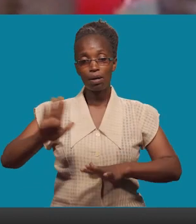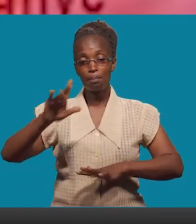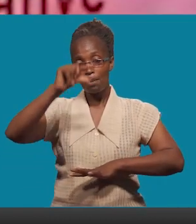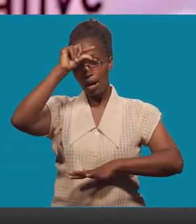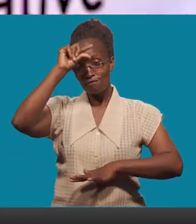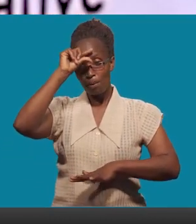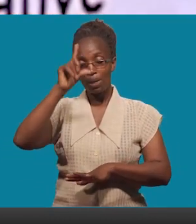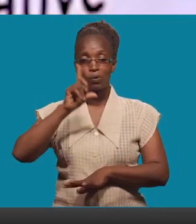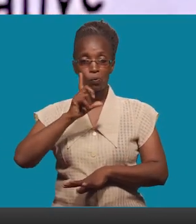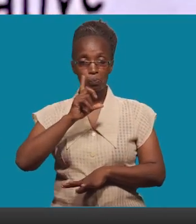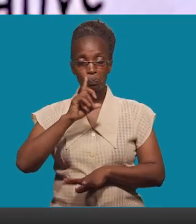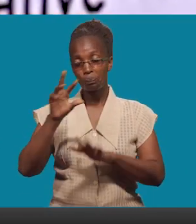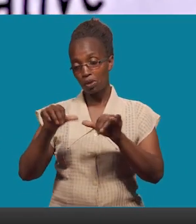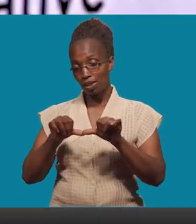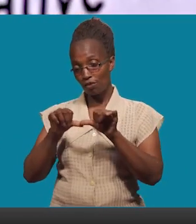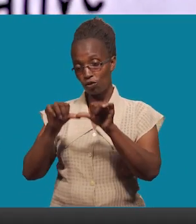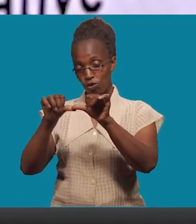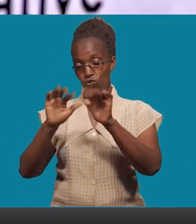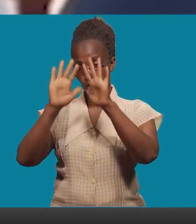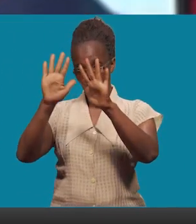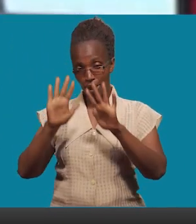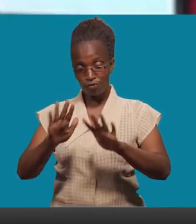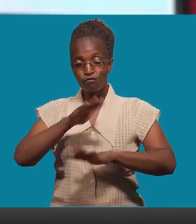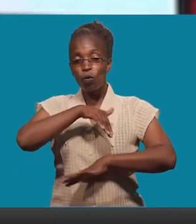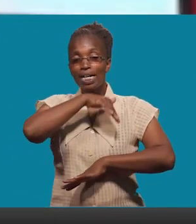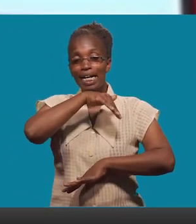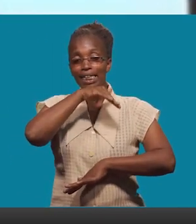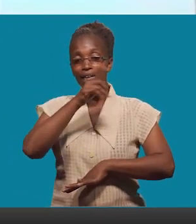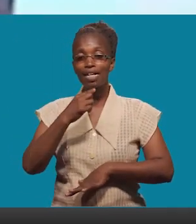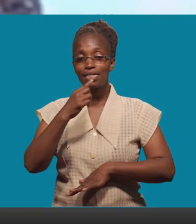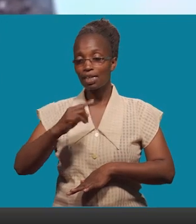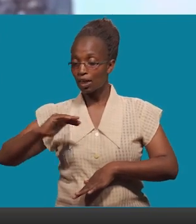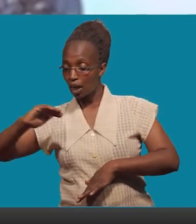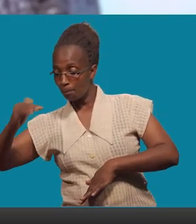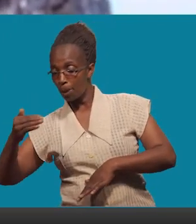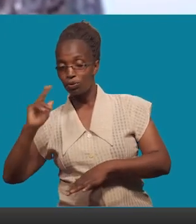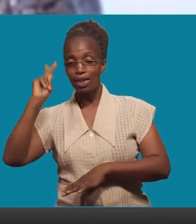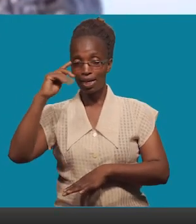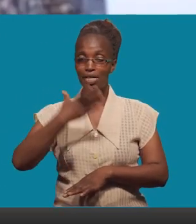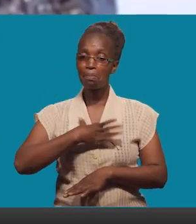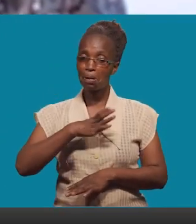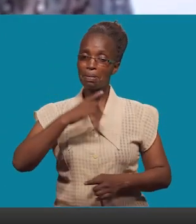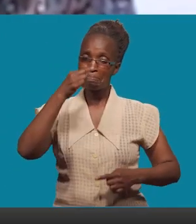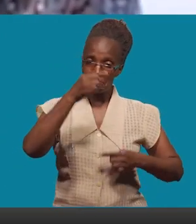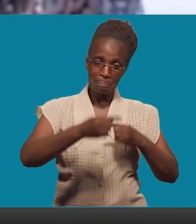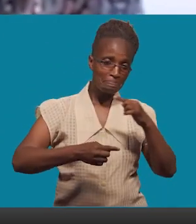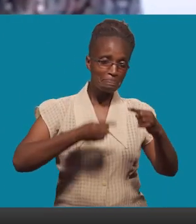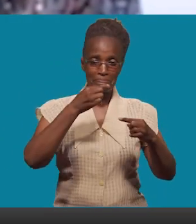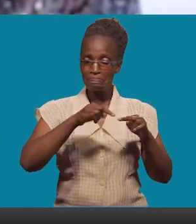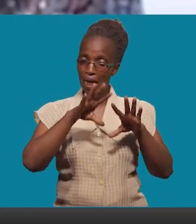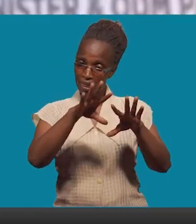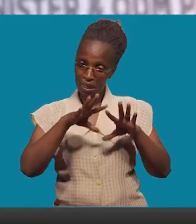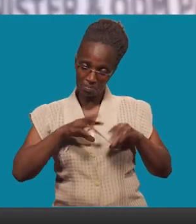tomorrow. Aidha, wamepigia debe kinara wa ODM Raila Odinga na kusema wakazi wa Mlima Kenya